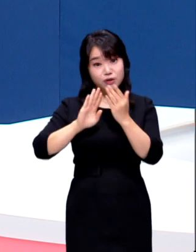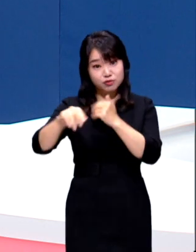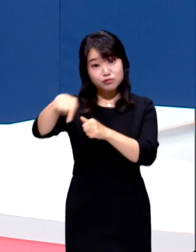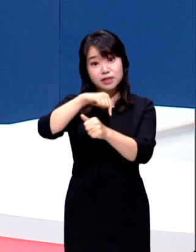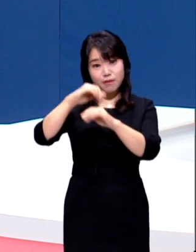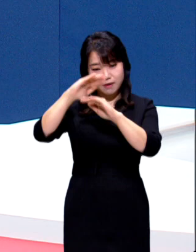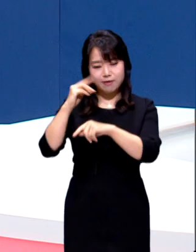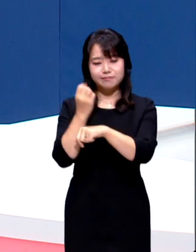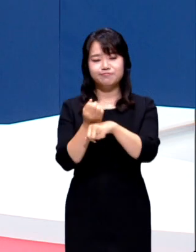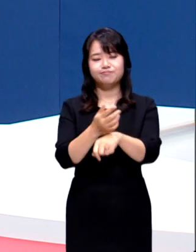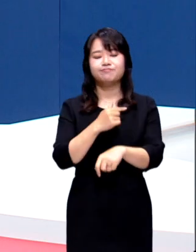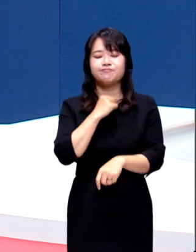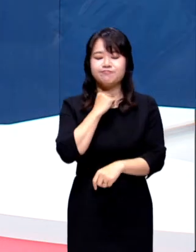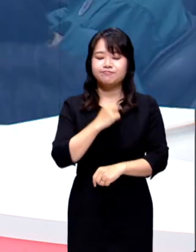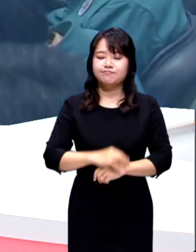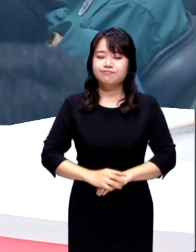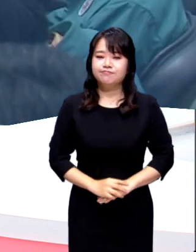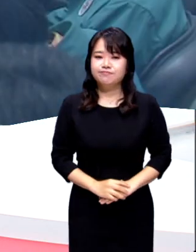내용부터 전해드리겠습니다.